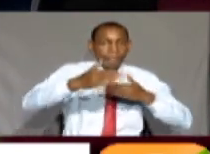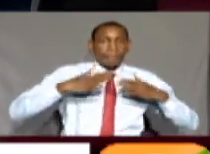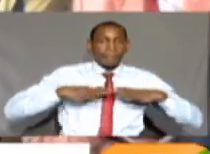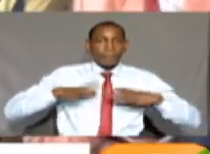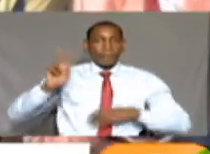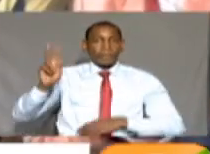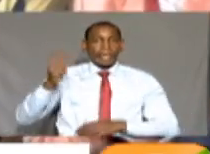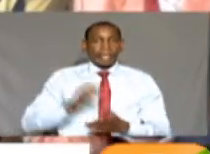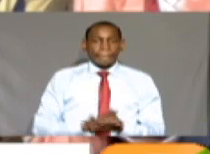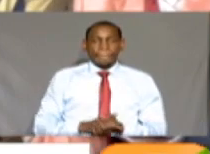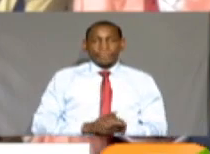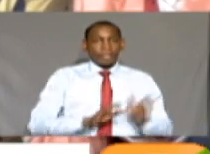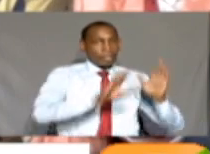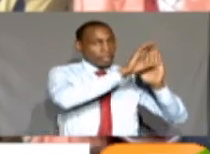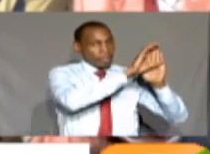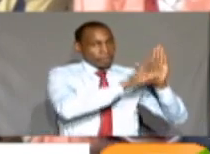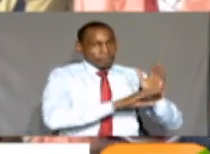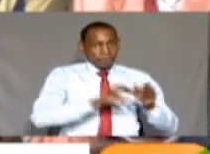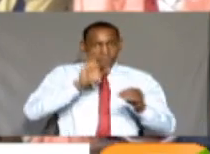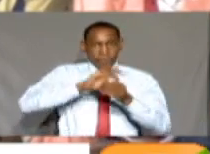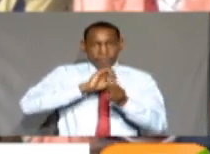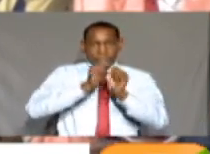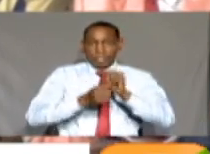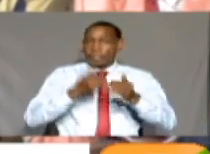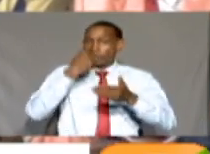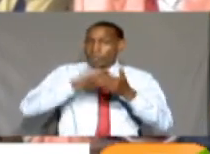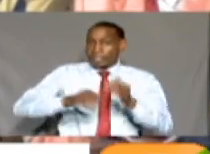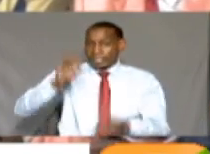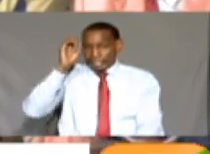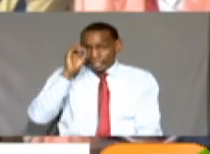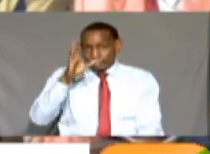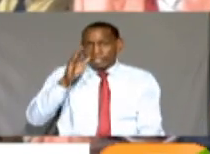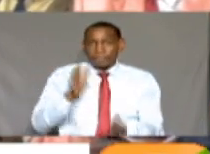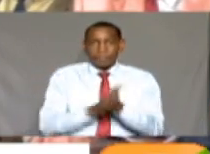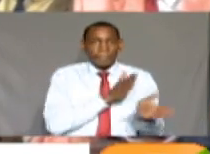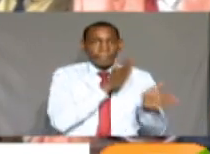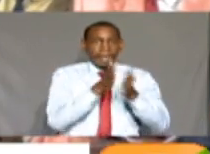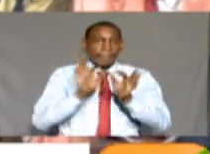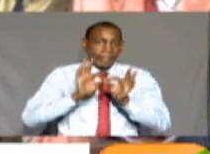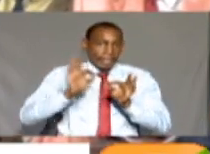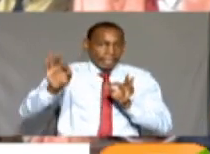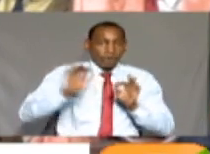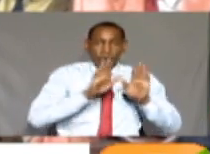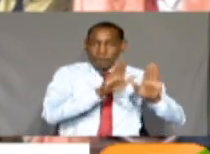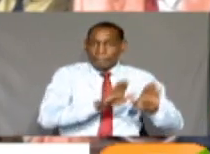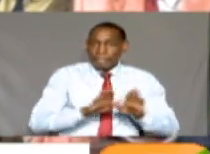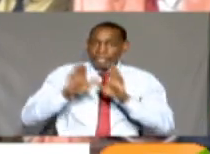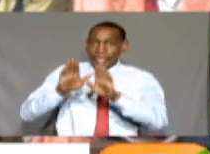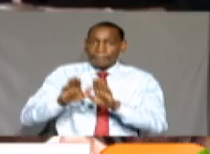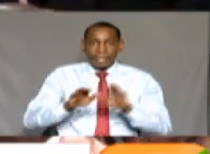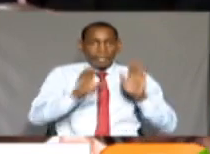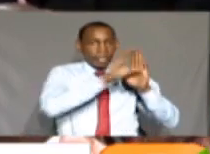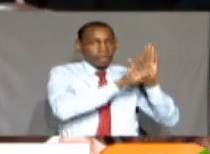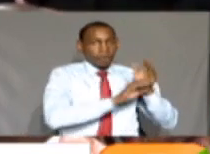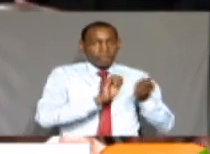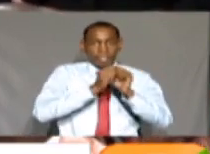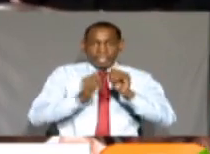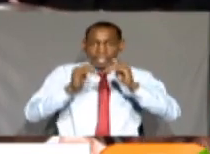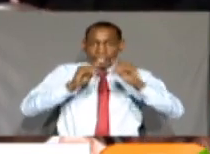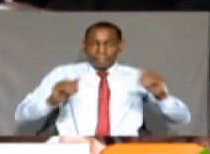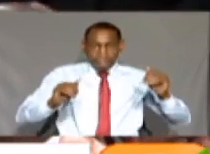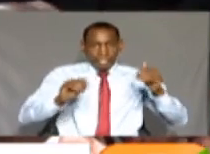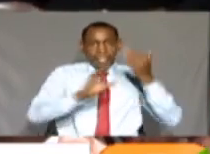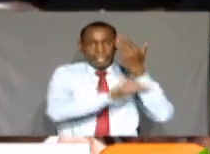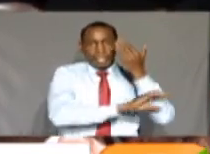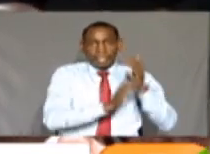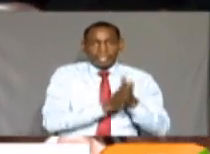Kenya. Kura ya maamuzi kihistoria hugarimu pesa na mipango ya muda mrefu. Kampeni za kura ya maamuzi zikigawanya nchi kwa